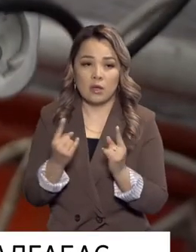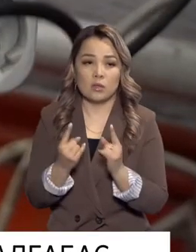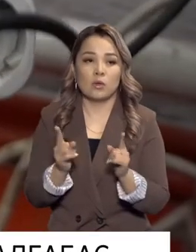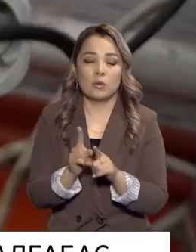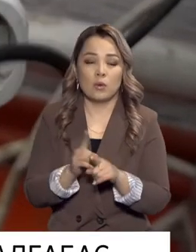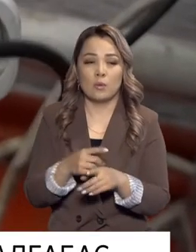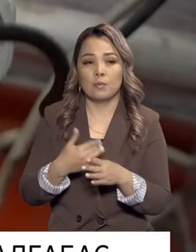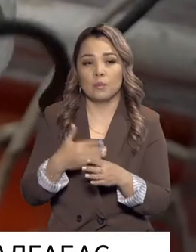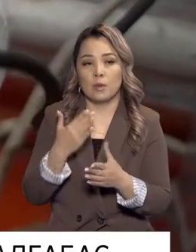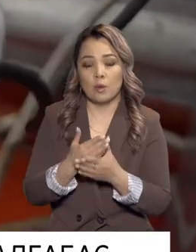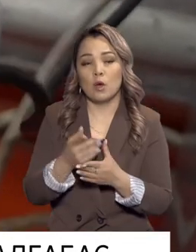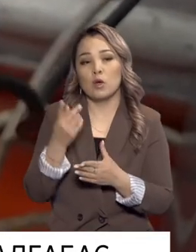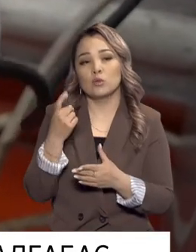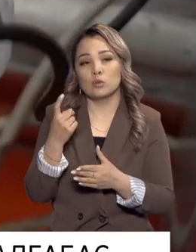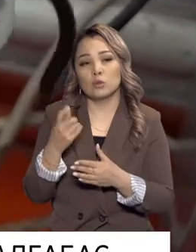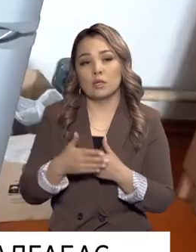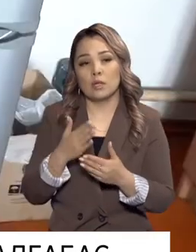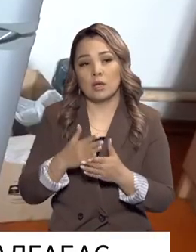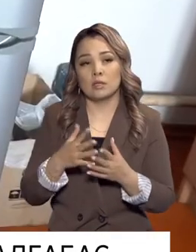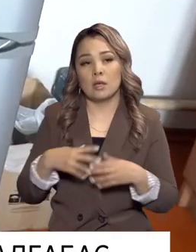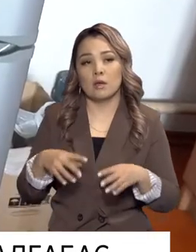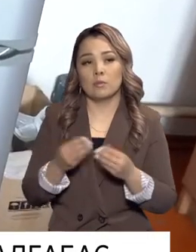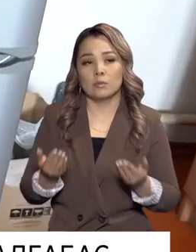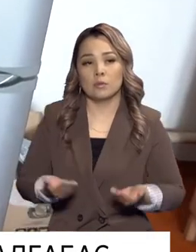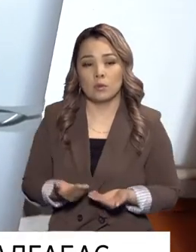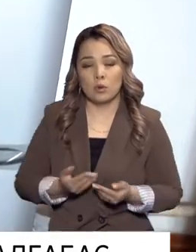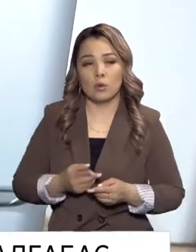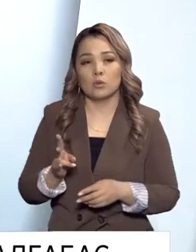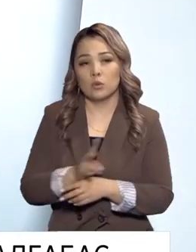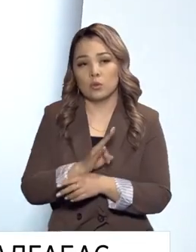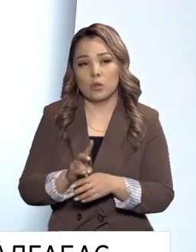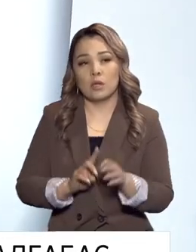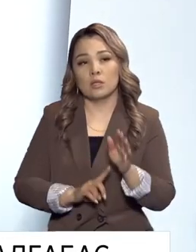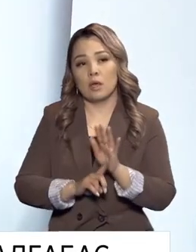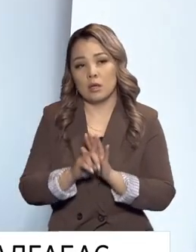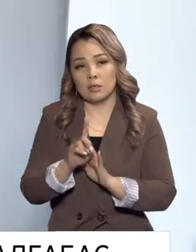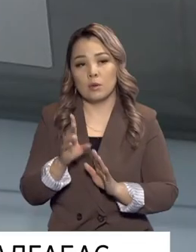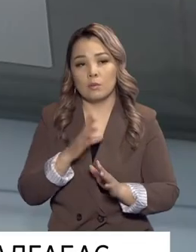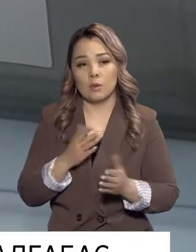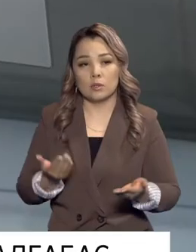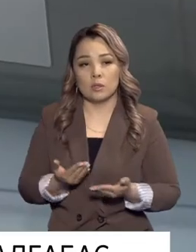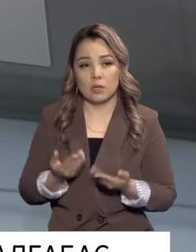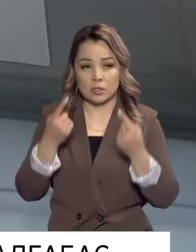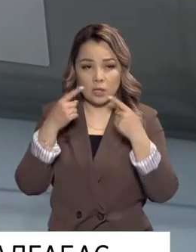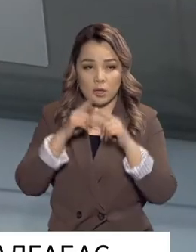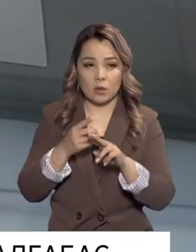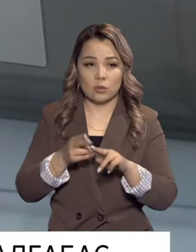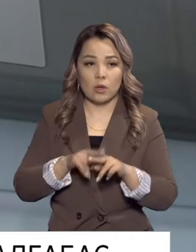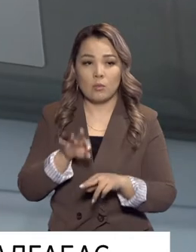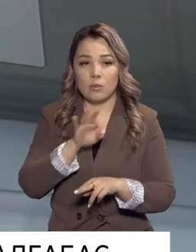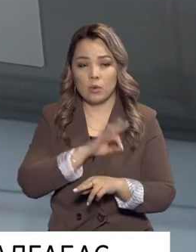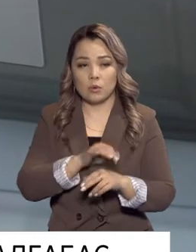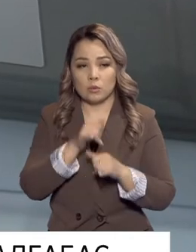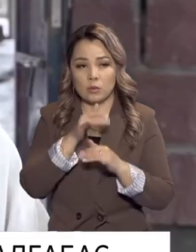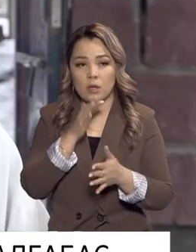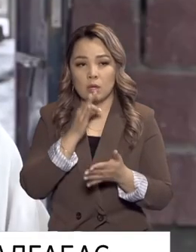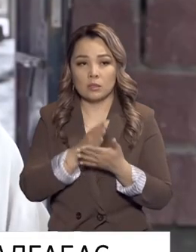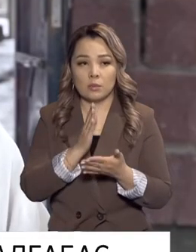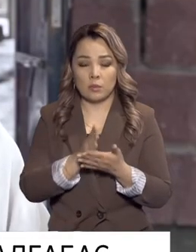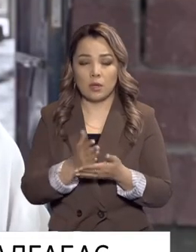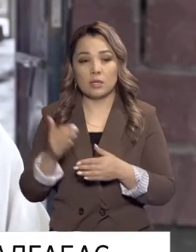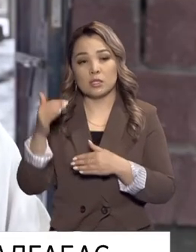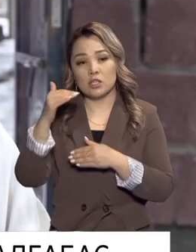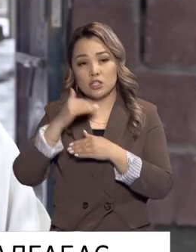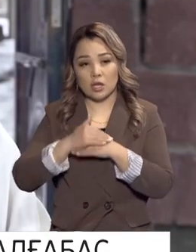тұр. Жүзден астам шаңырақ тұратын ауылда тіршілік түн жарымда басталады. Өйткені тұрмыстық техниканы осы кезде пайдаланудан өзге амал жоқ.